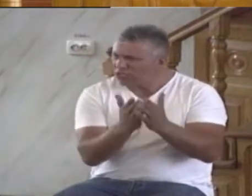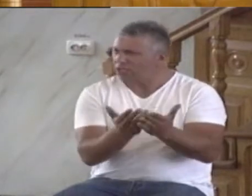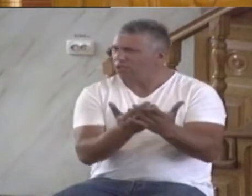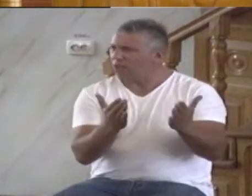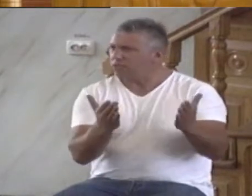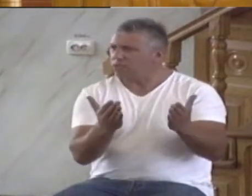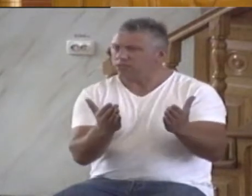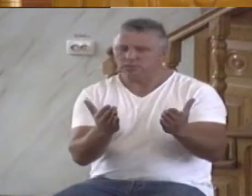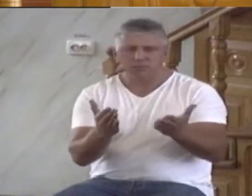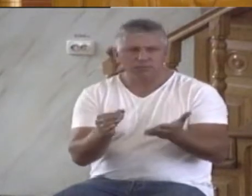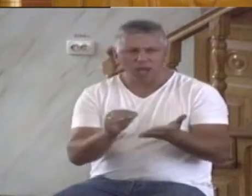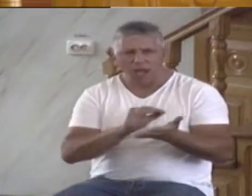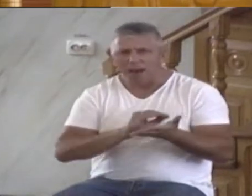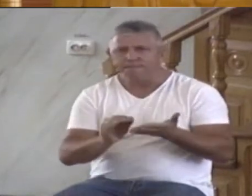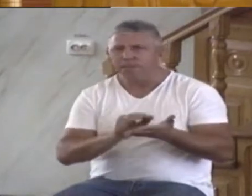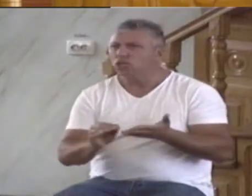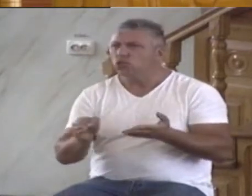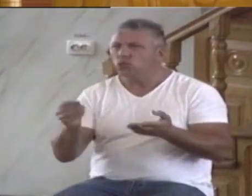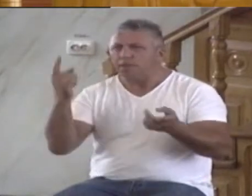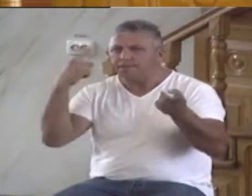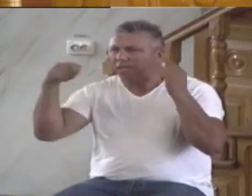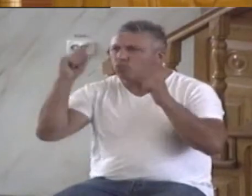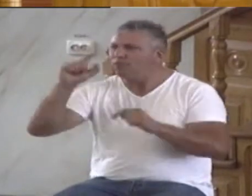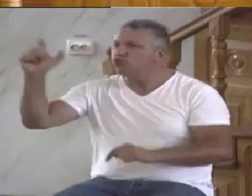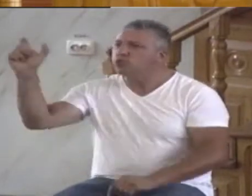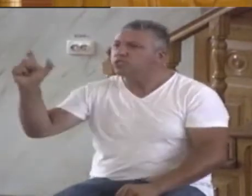пишут книги, слагают стихи.